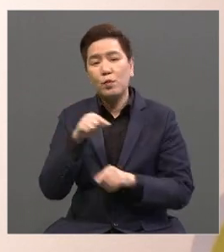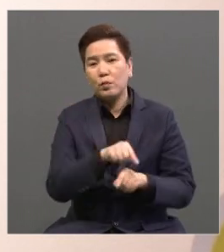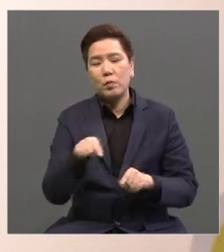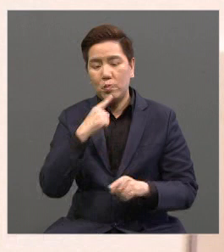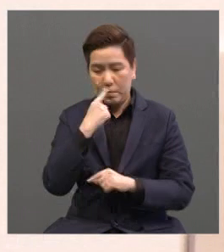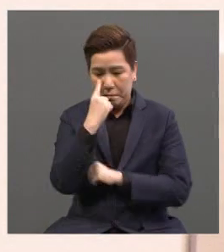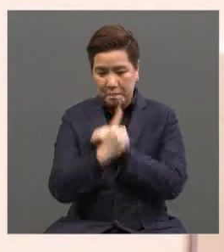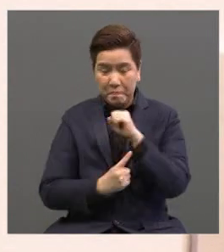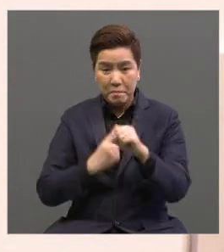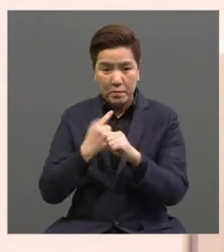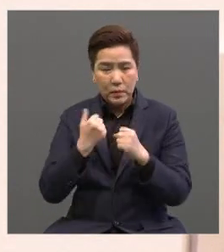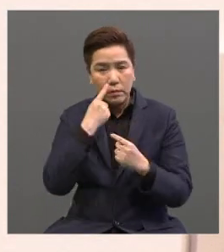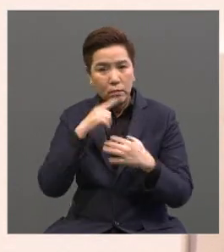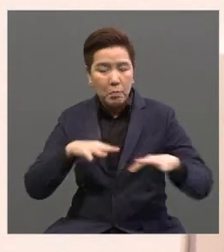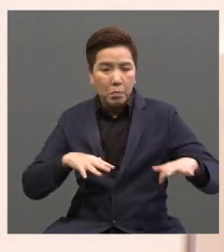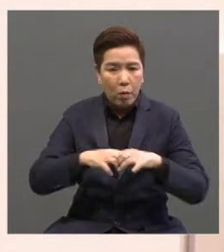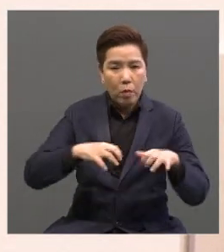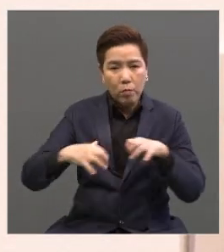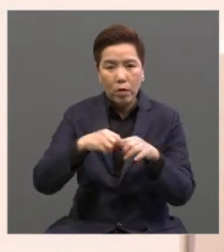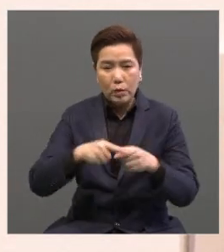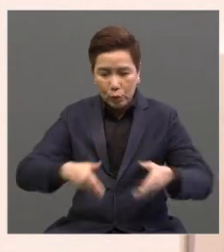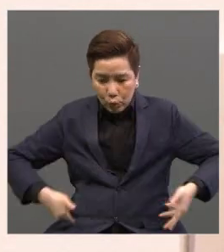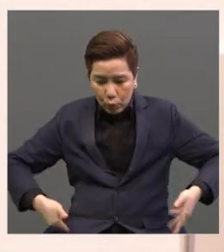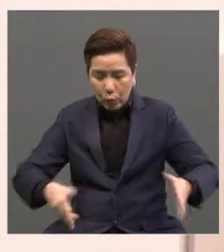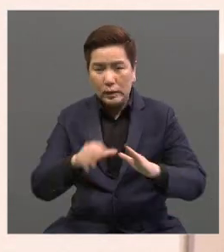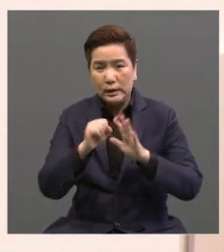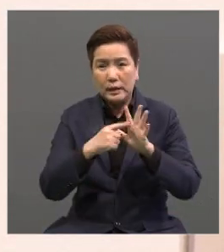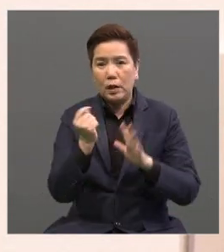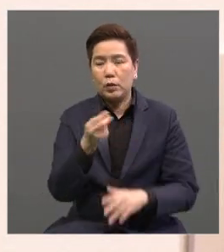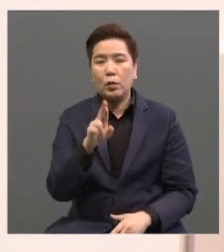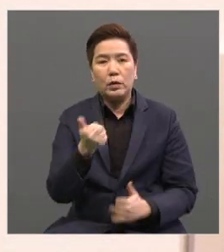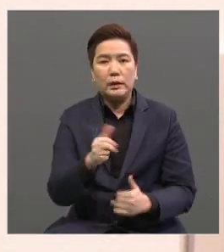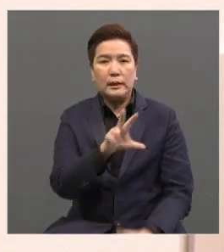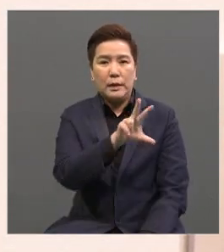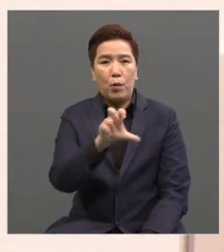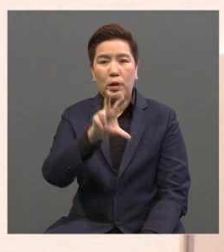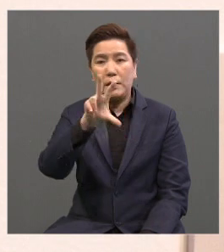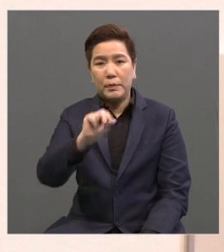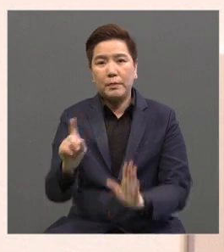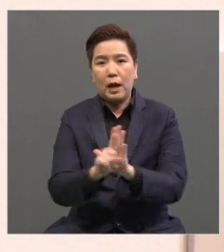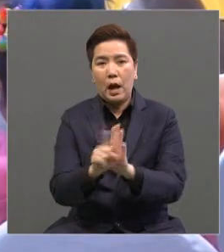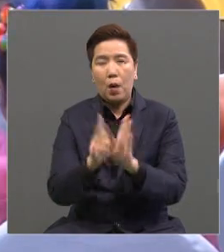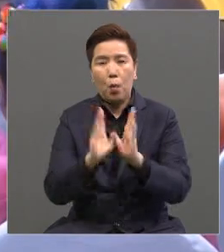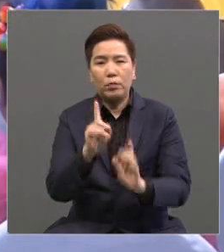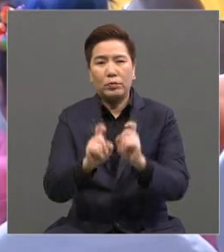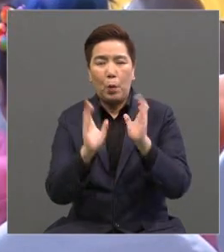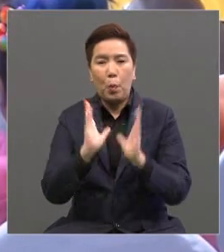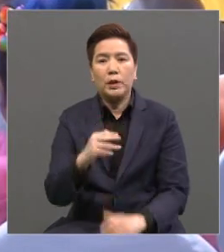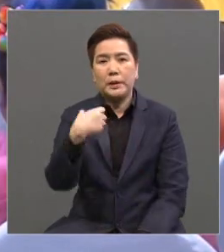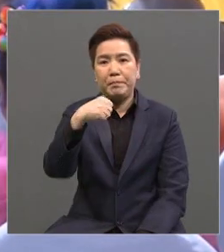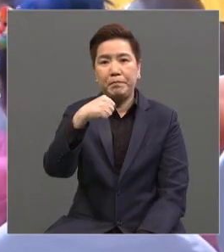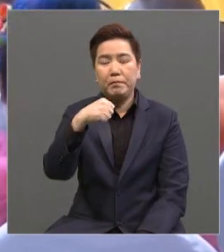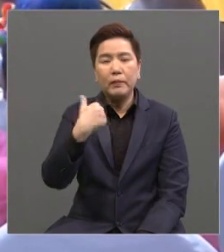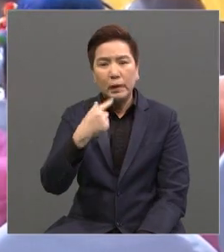า1ปีที่ผ่านมาค่ะเกิดอุบัติเหตุบนถนนสาทรไปแล้วกว่า330ครั้งแล้วก็มีผู้เสียชีวิตกว่า10คนด้ว